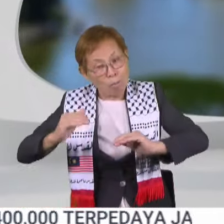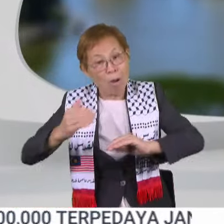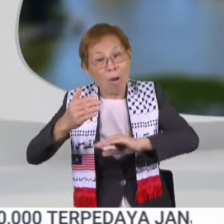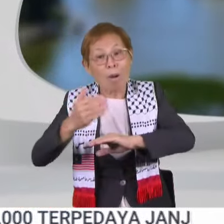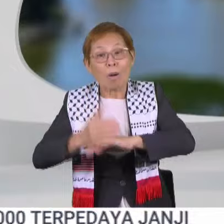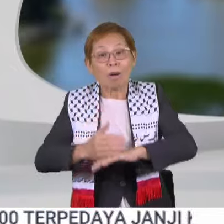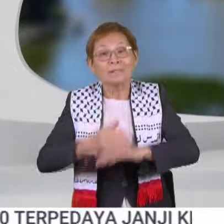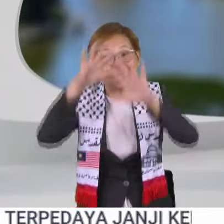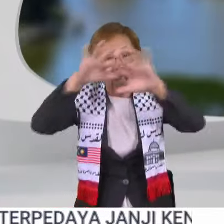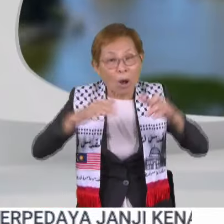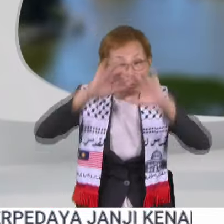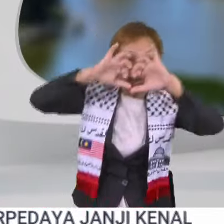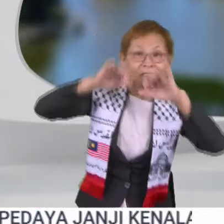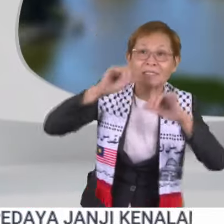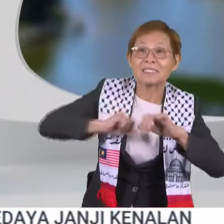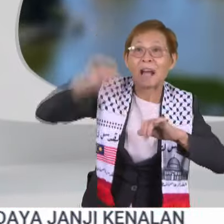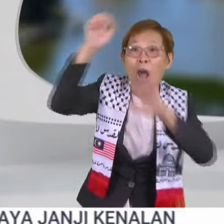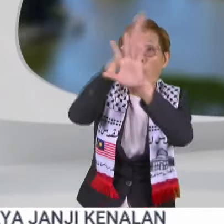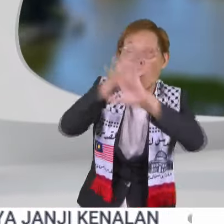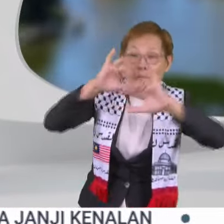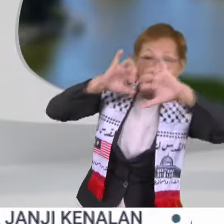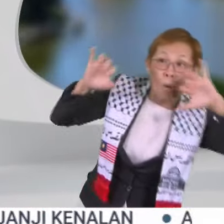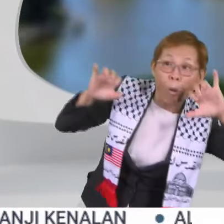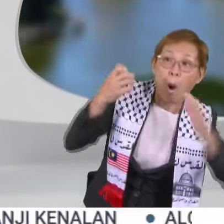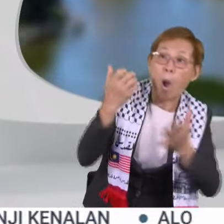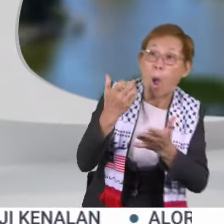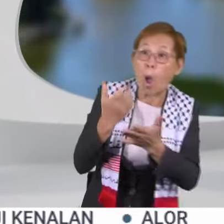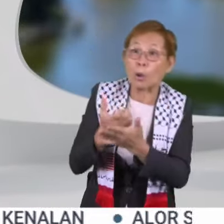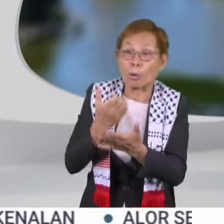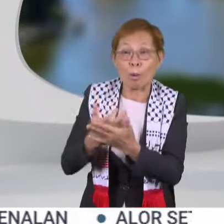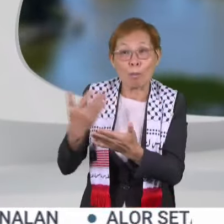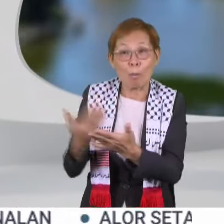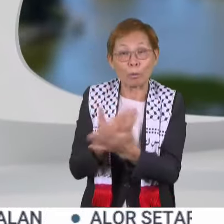menerokai ekonomi baharu dengan lebih efisien